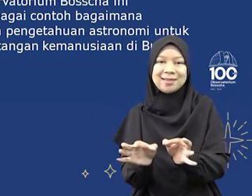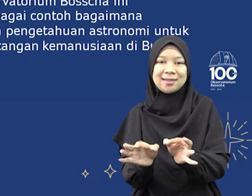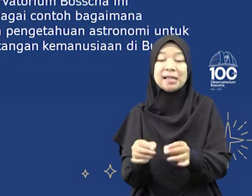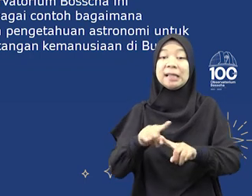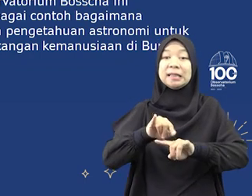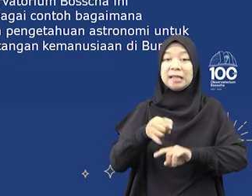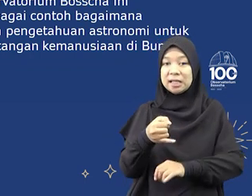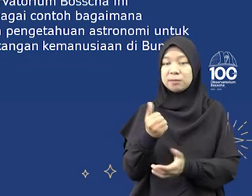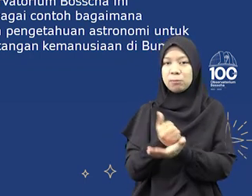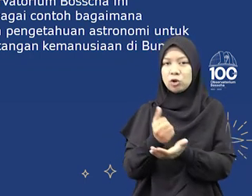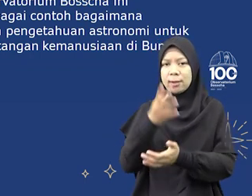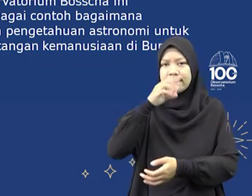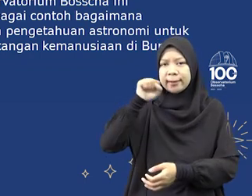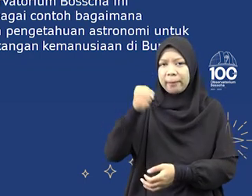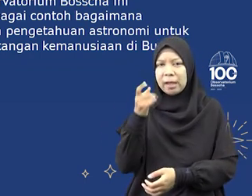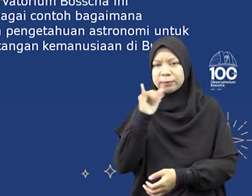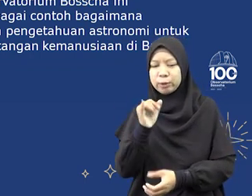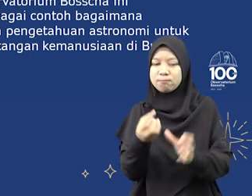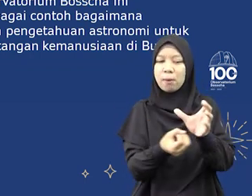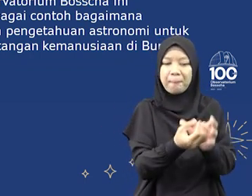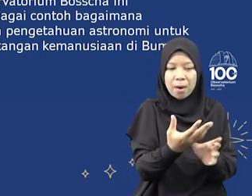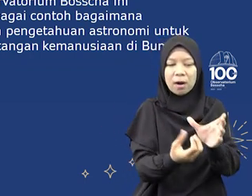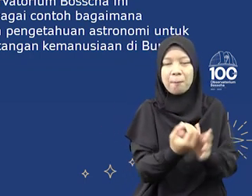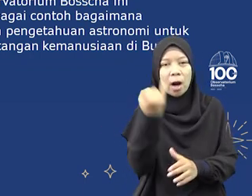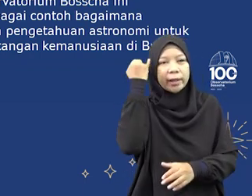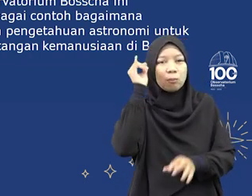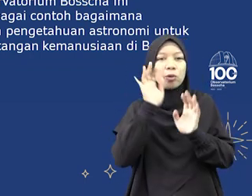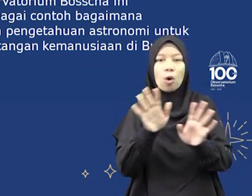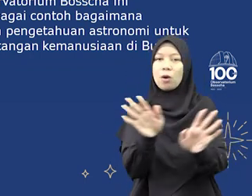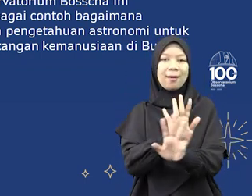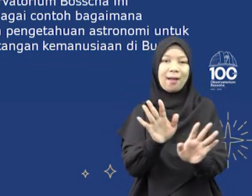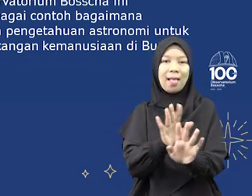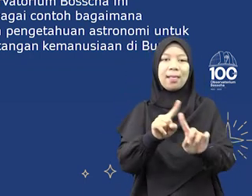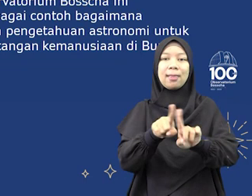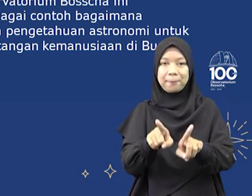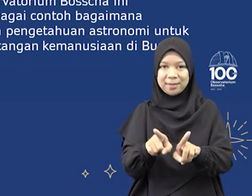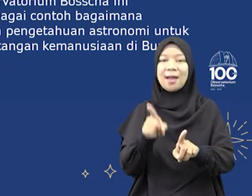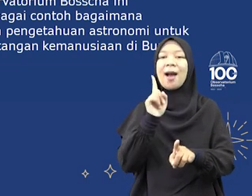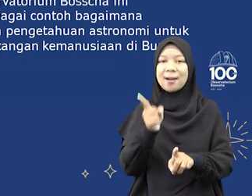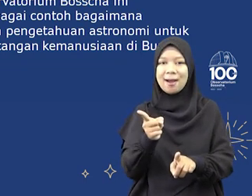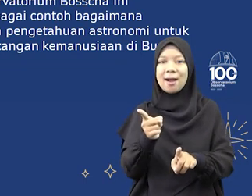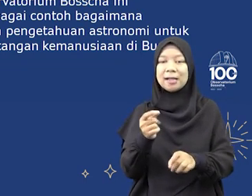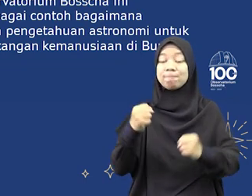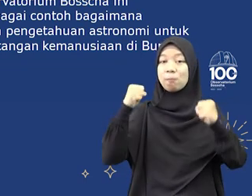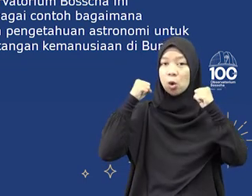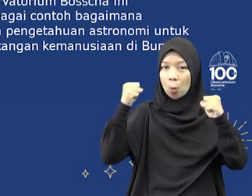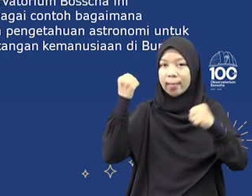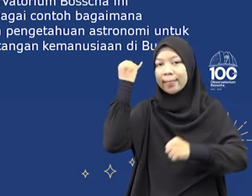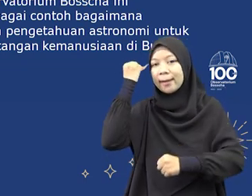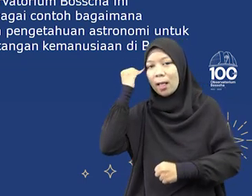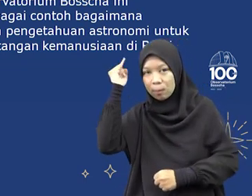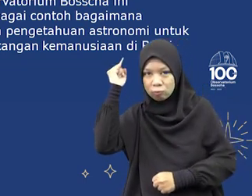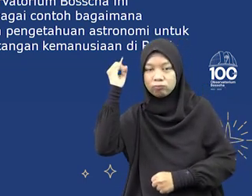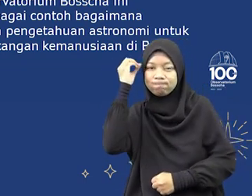sekedar mengembangkan ilmu pengetahuannya tetapi memperkuat knowledge